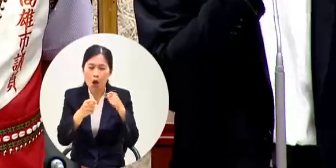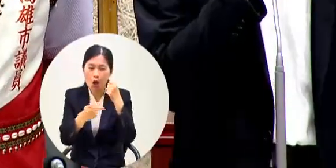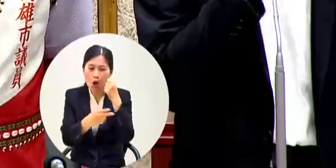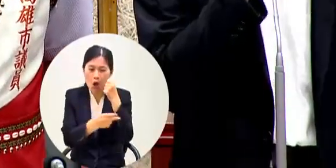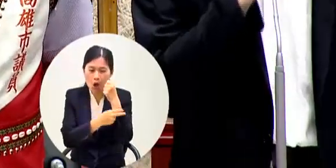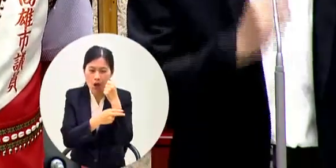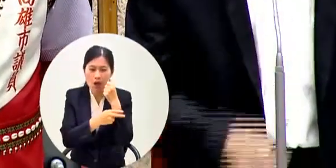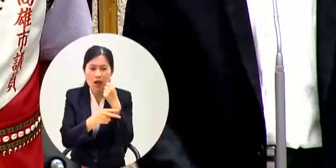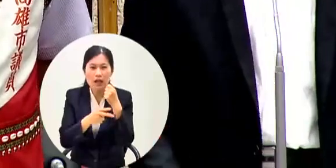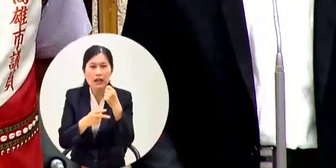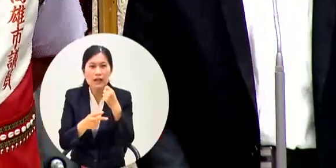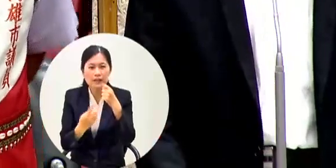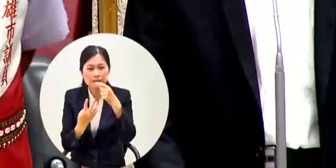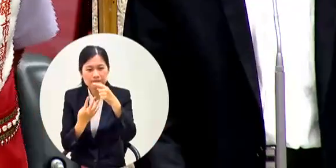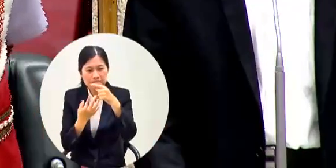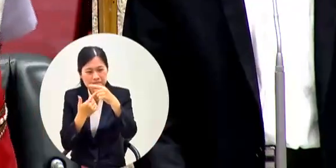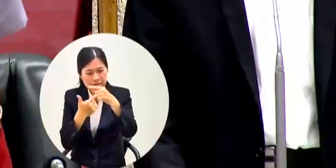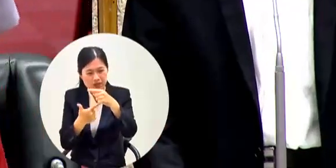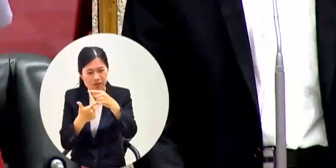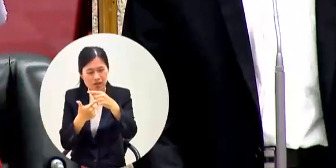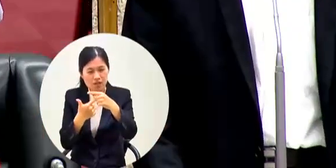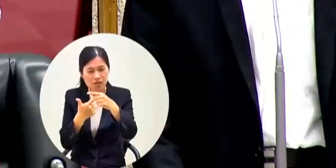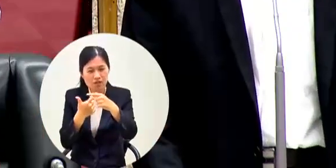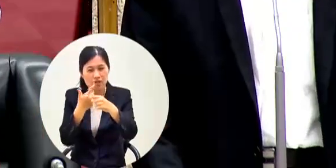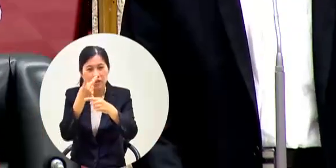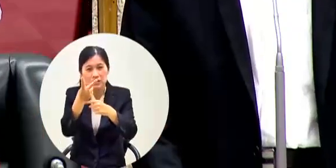光是我桃园区